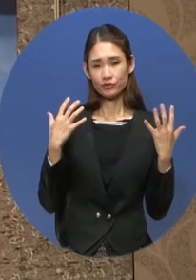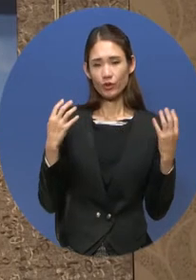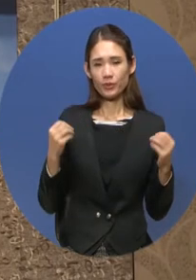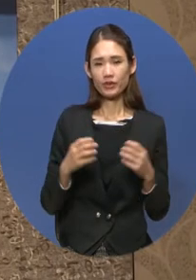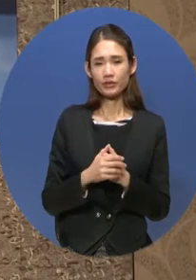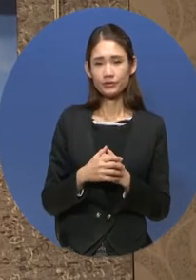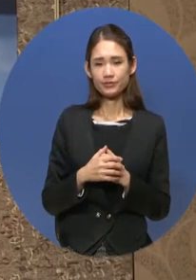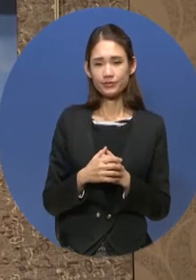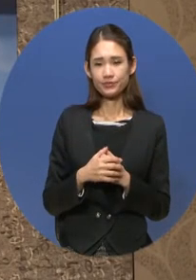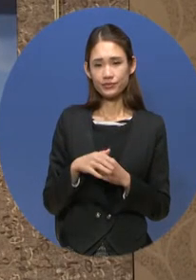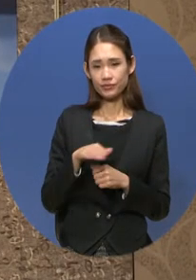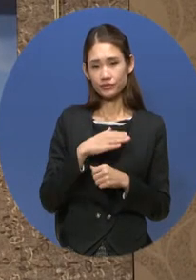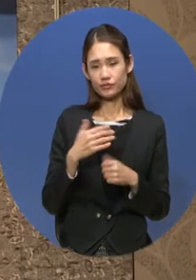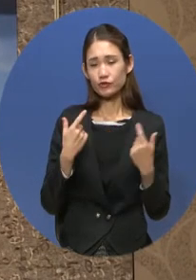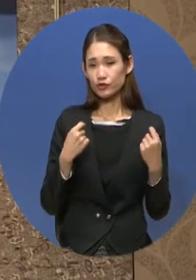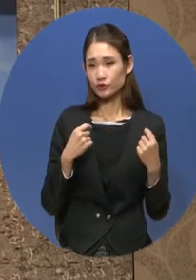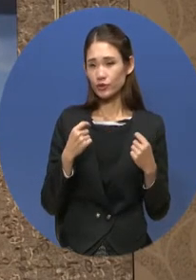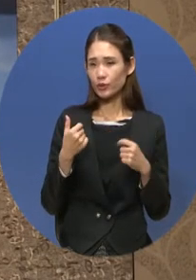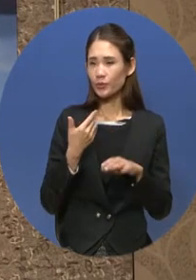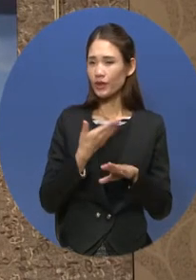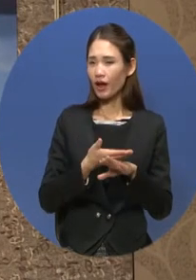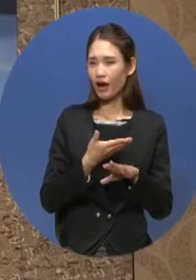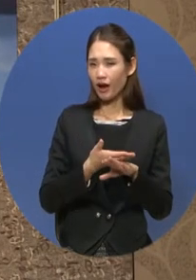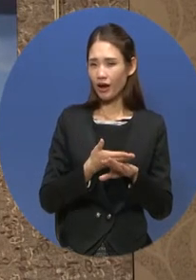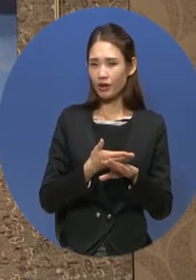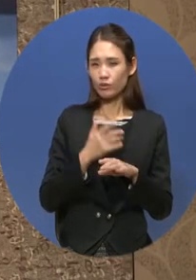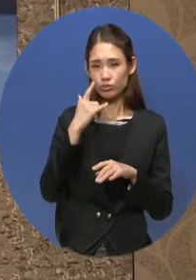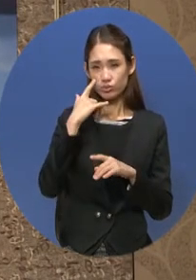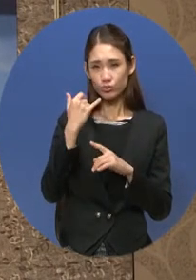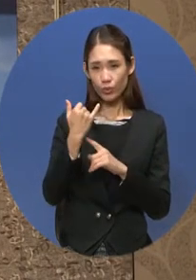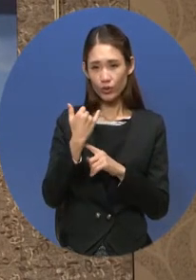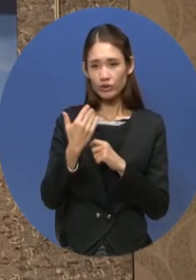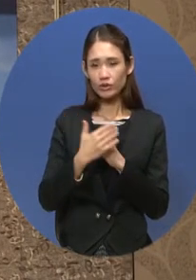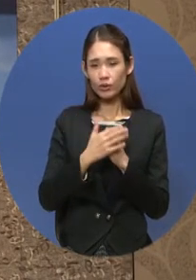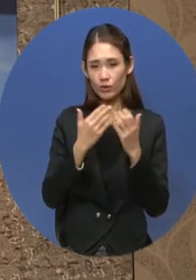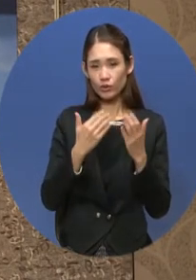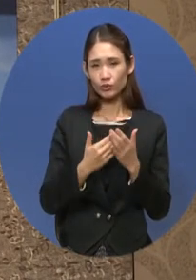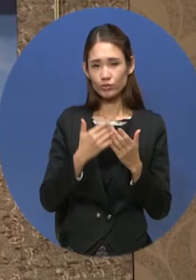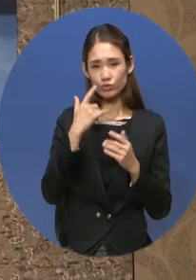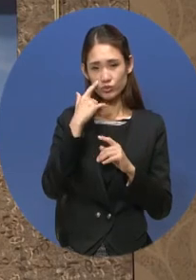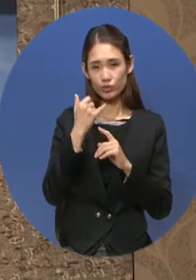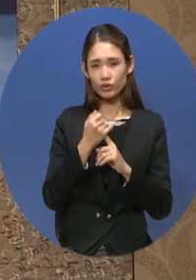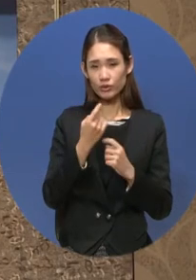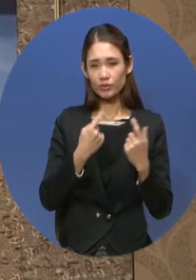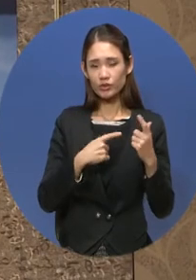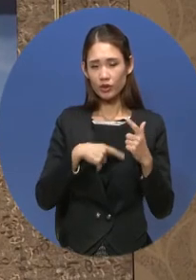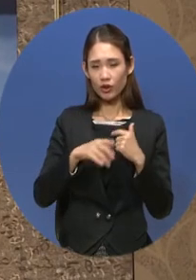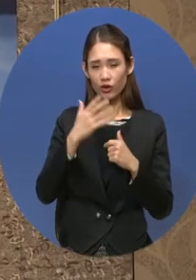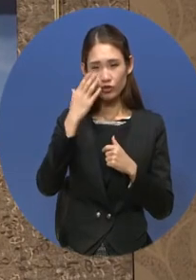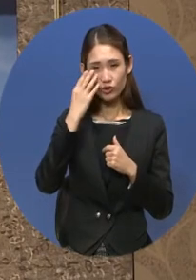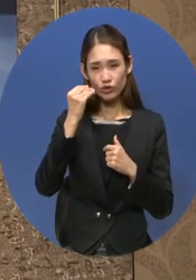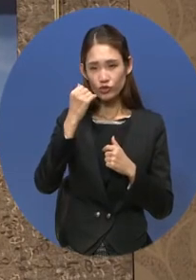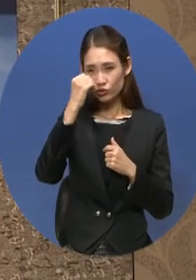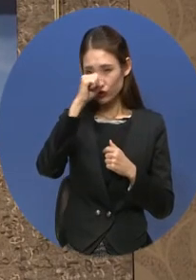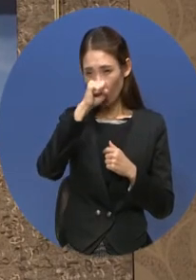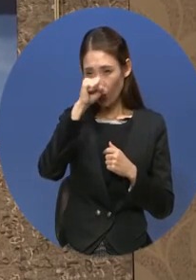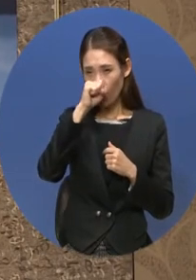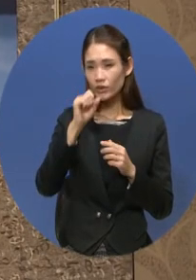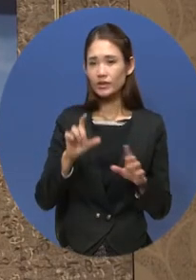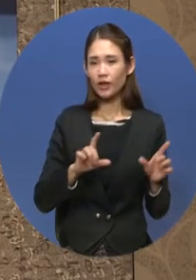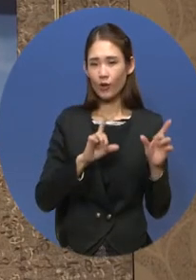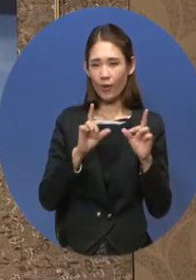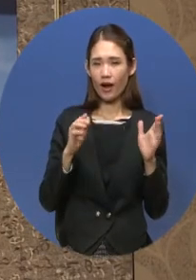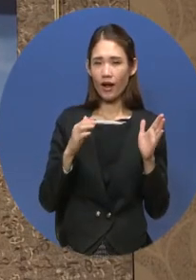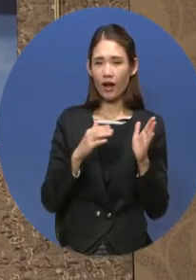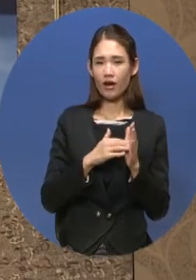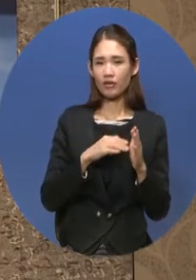네. 그런데 지금 우리들 같은 경우는 부모님 덕분에 부모님 때보다는 조금 더 윤택한 생활을 할 수 있어요. 네. 근데